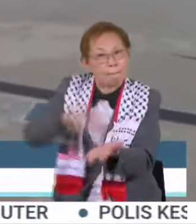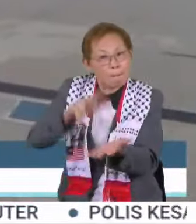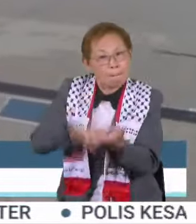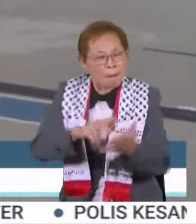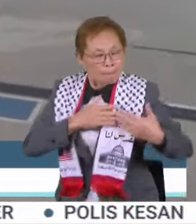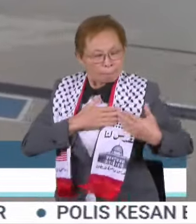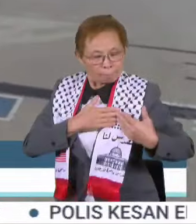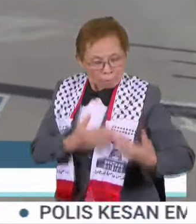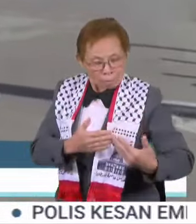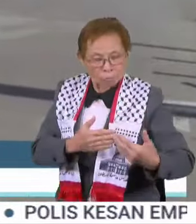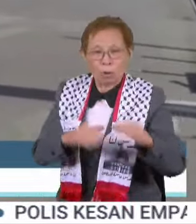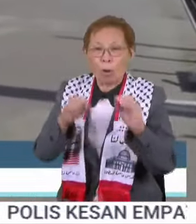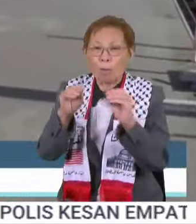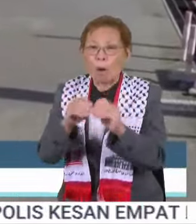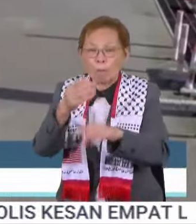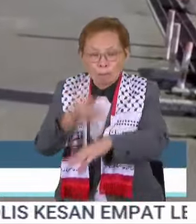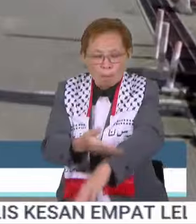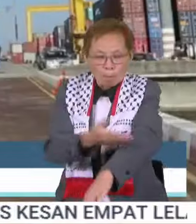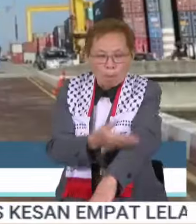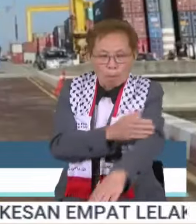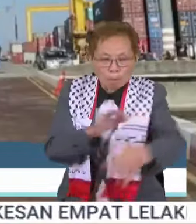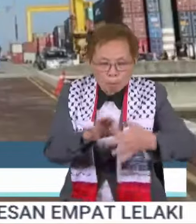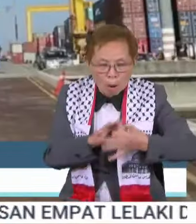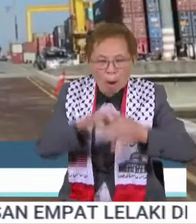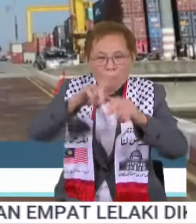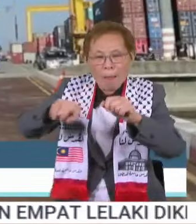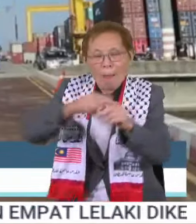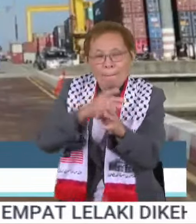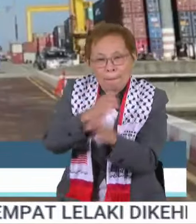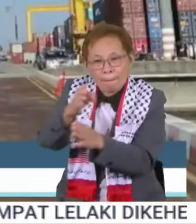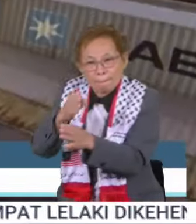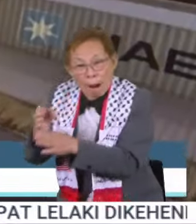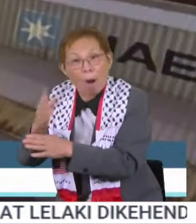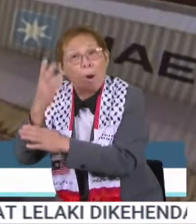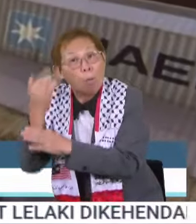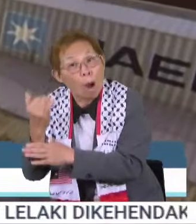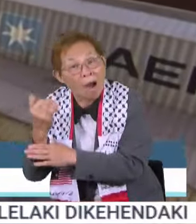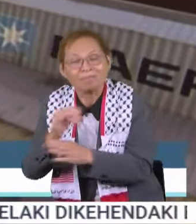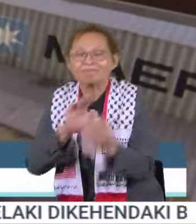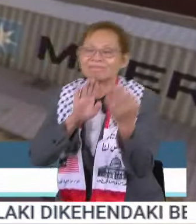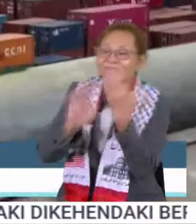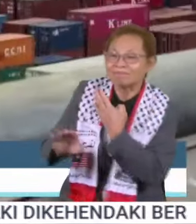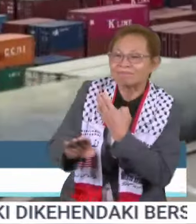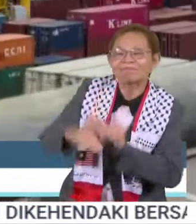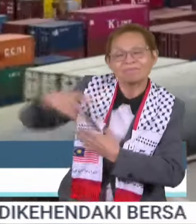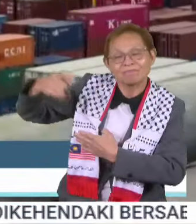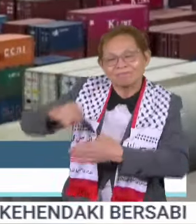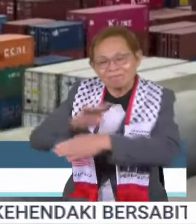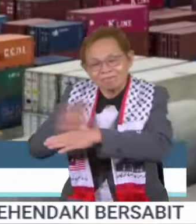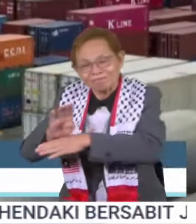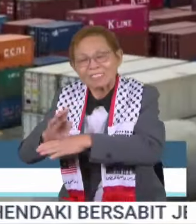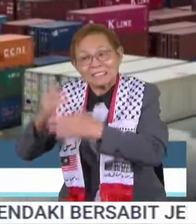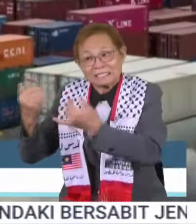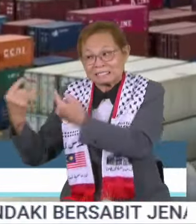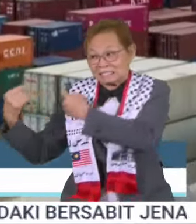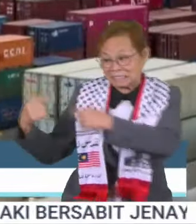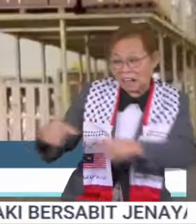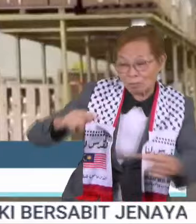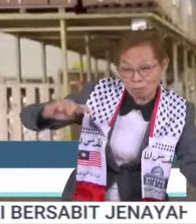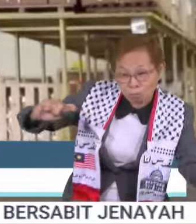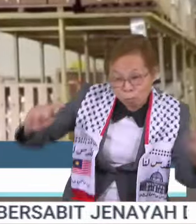lagi komitmen untuk meningkatkan kerjasama dalam pelbagai sektor sebagai tindak balas kepada keperluan perniagaan yang sedang